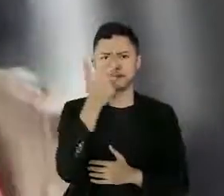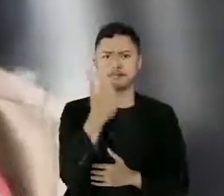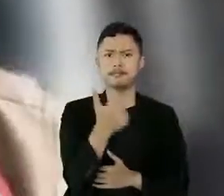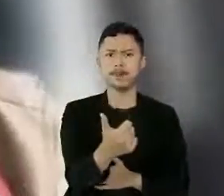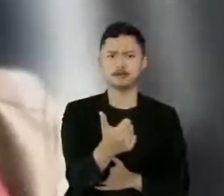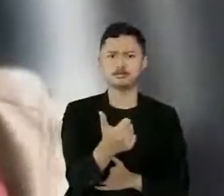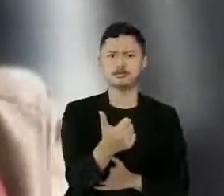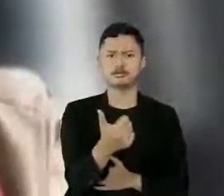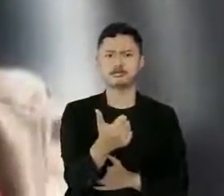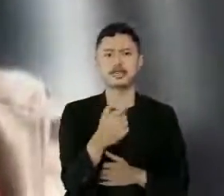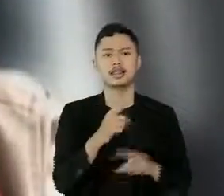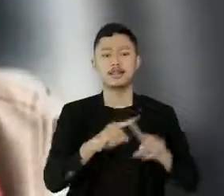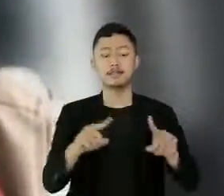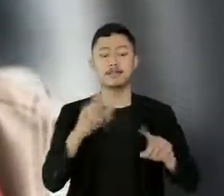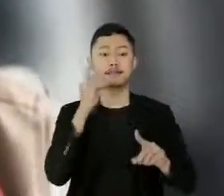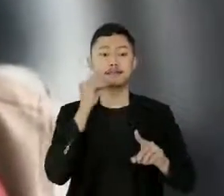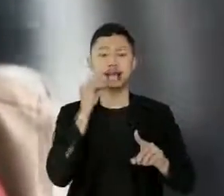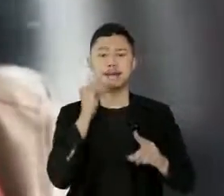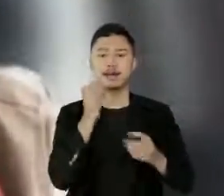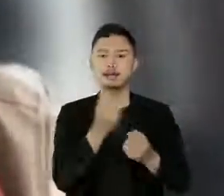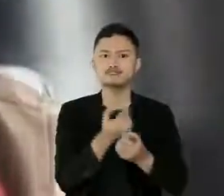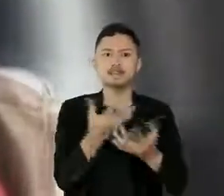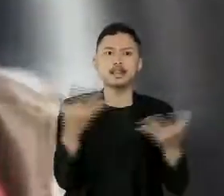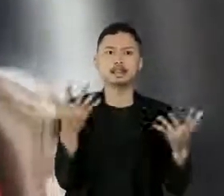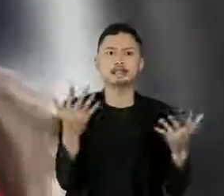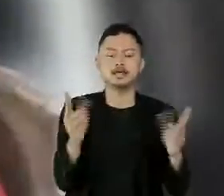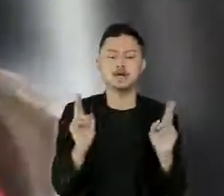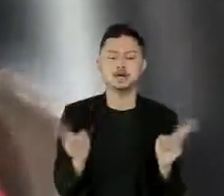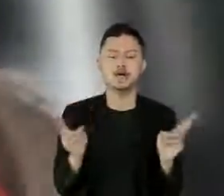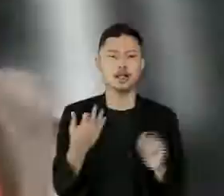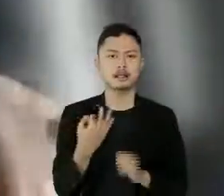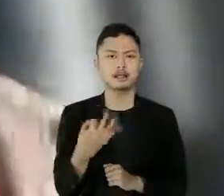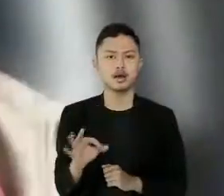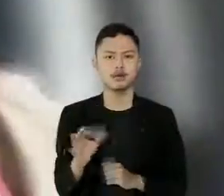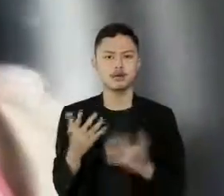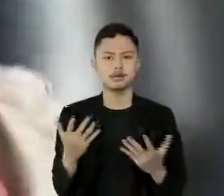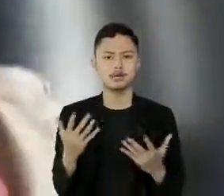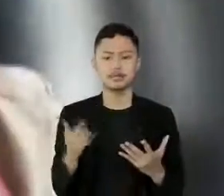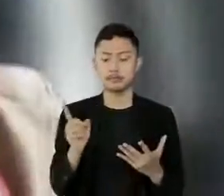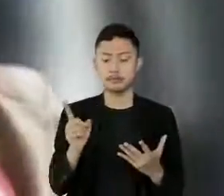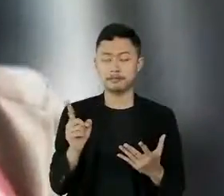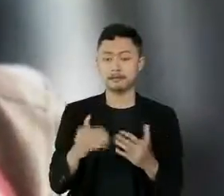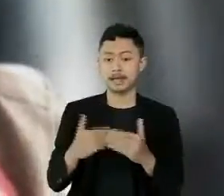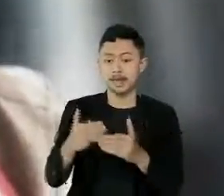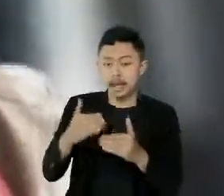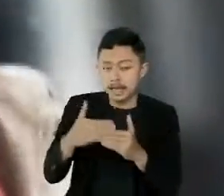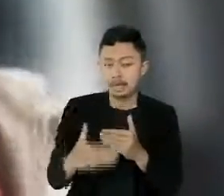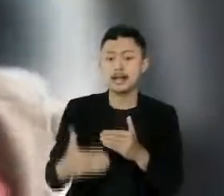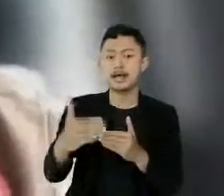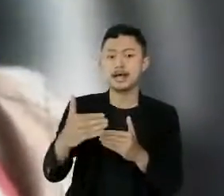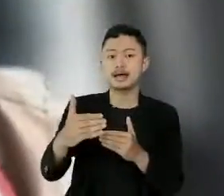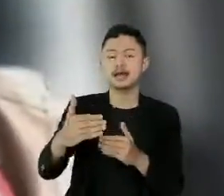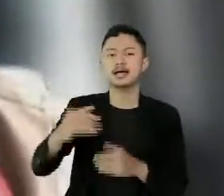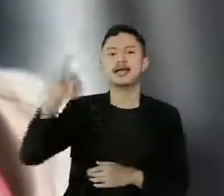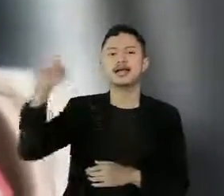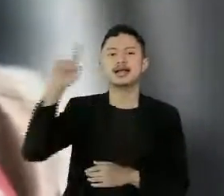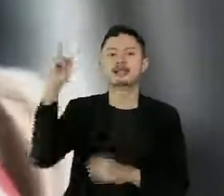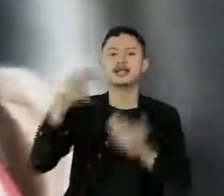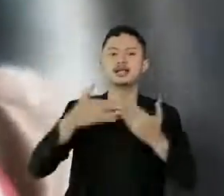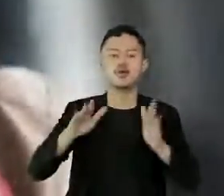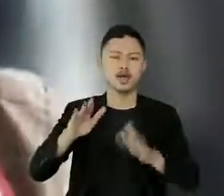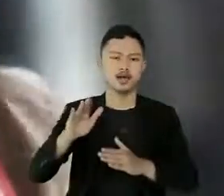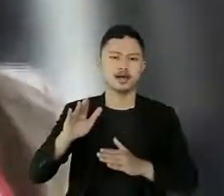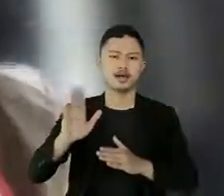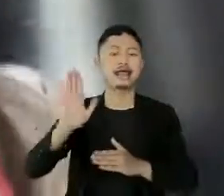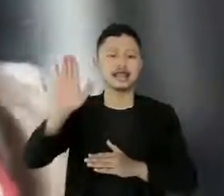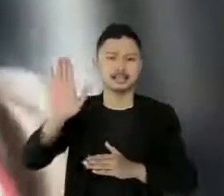dan seamless experience atau kenormalan baru, apalagi kita akan membuka pariwisata untuk mancanegara ini,